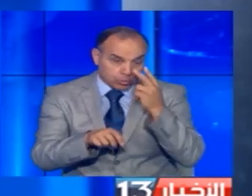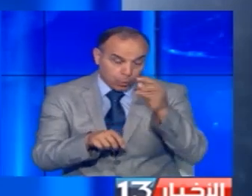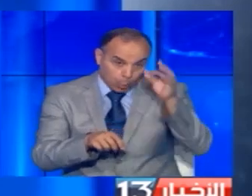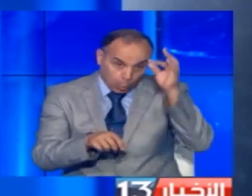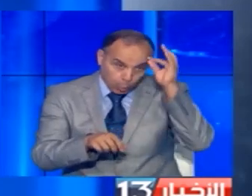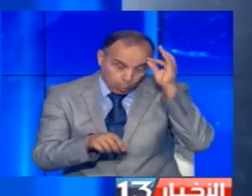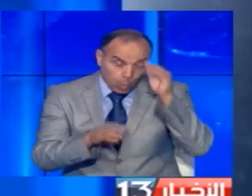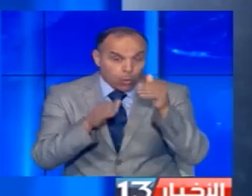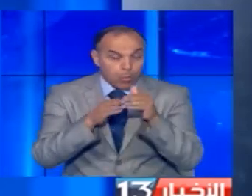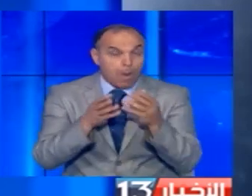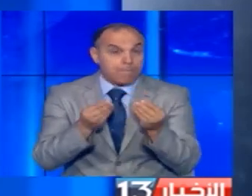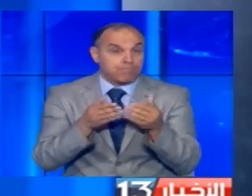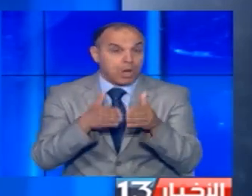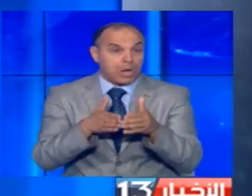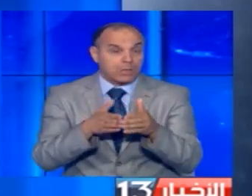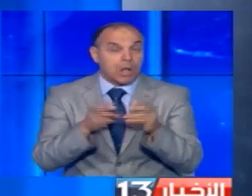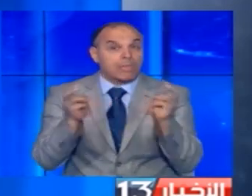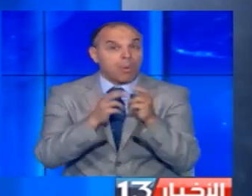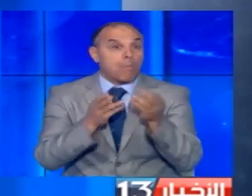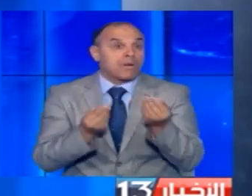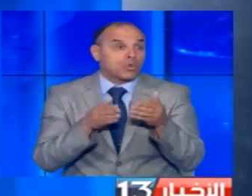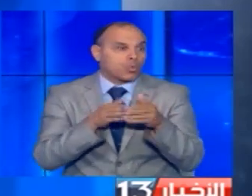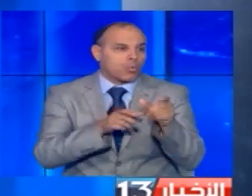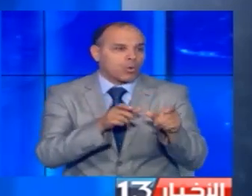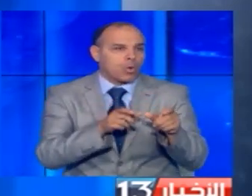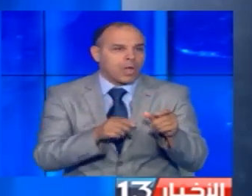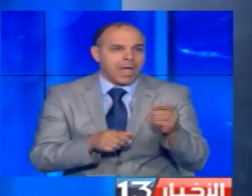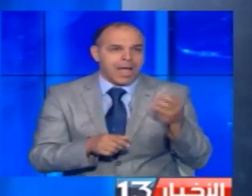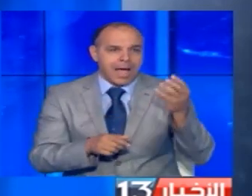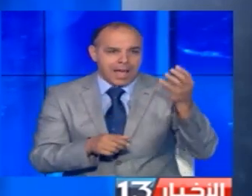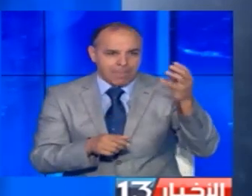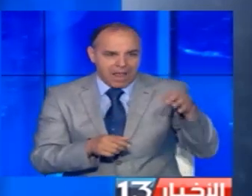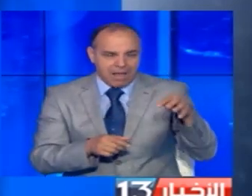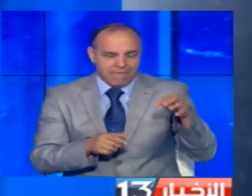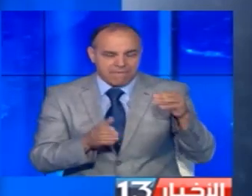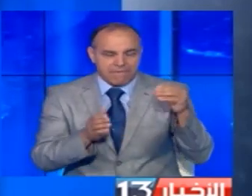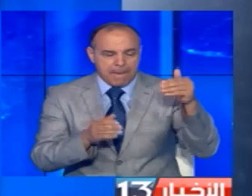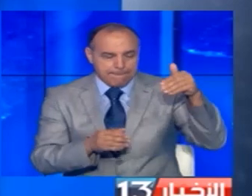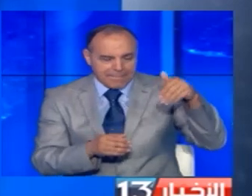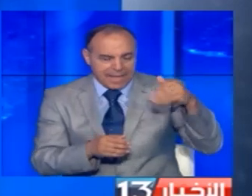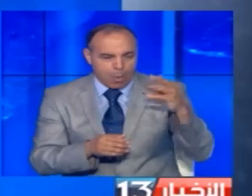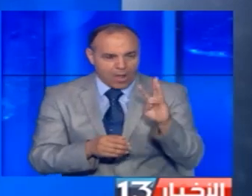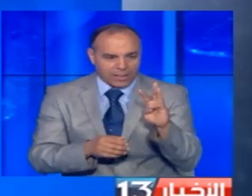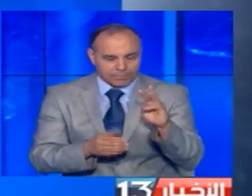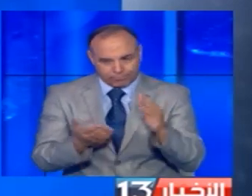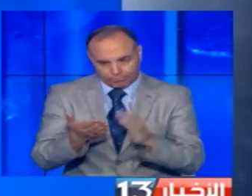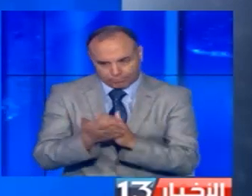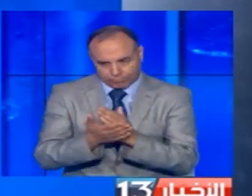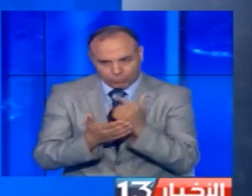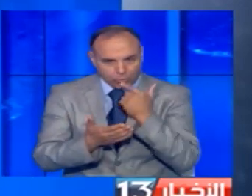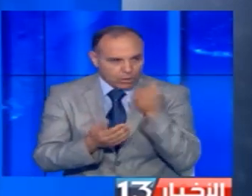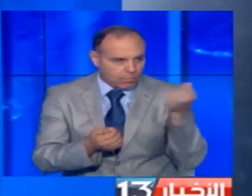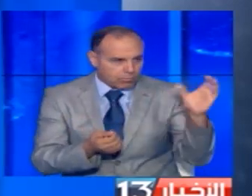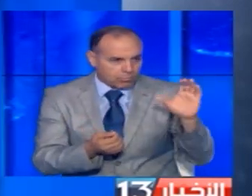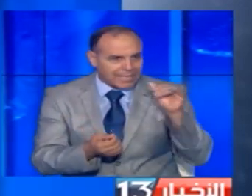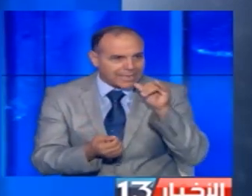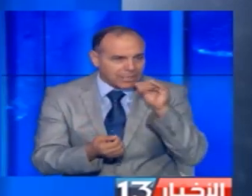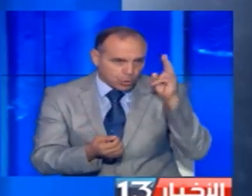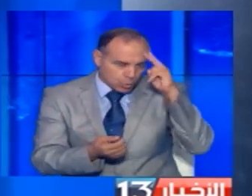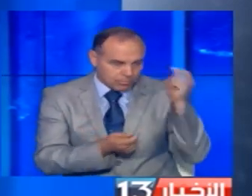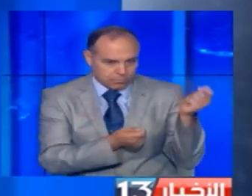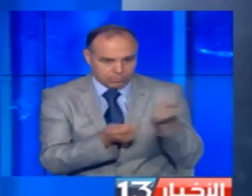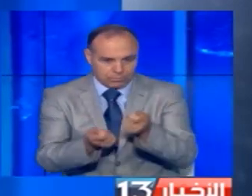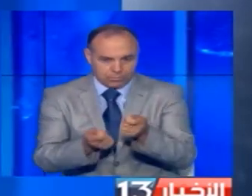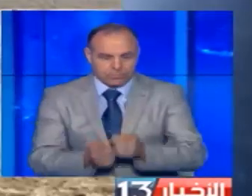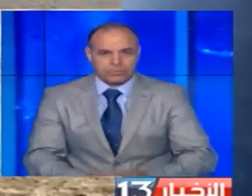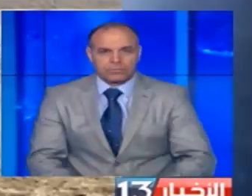طلبا كبيرا على الطاقه الكهربيه قارب اربعه الاف ميغا وات المشروع من تمويل الايطاليين وسعوديه